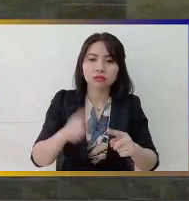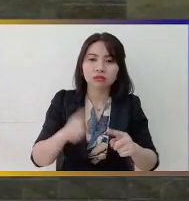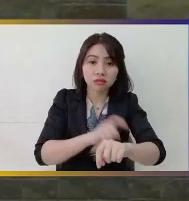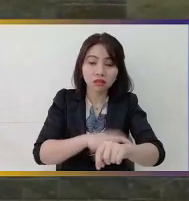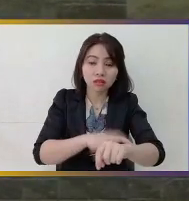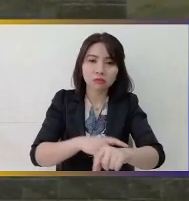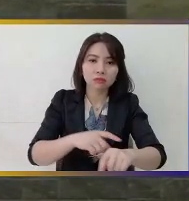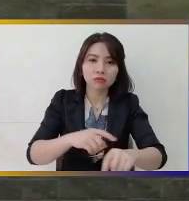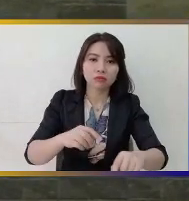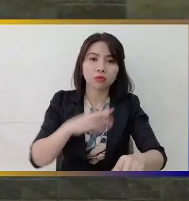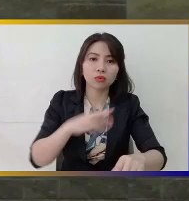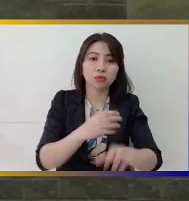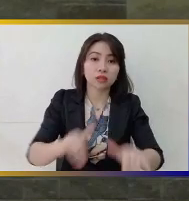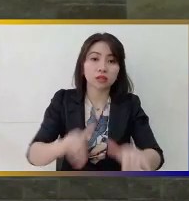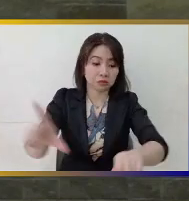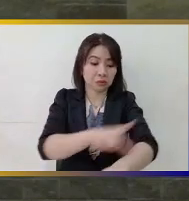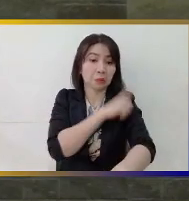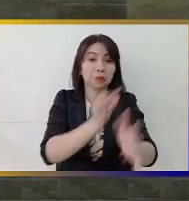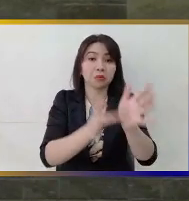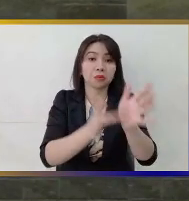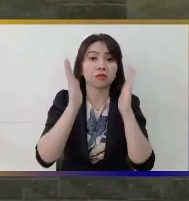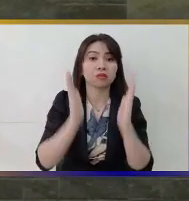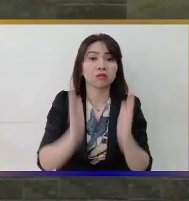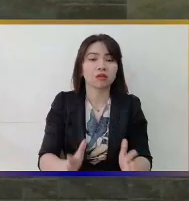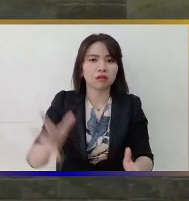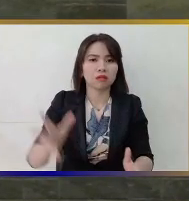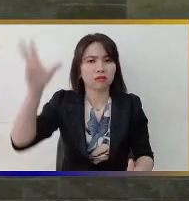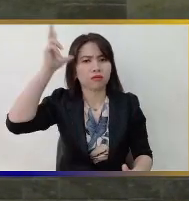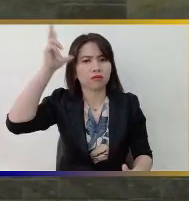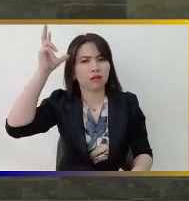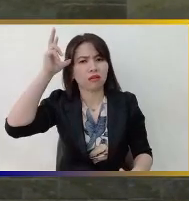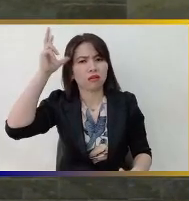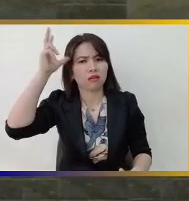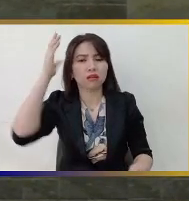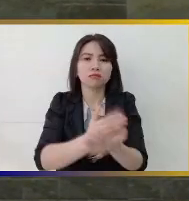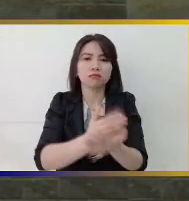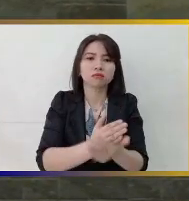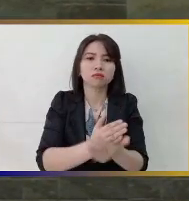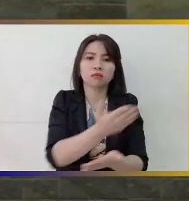ngayon i-disable niya ang lahat ng pwedeng pakinabangan sa iyo ng Panginoon.